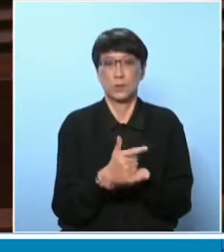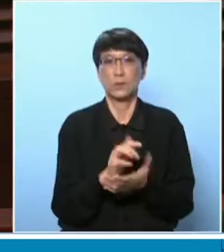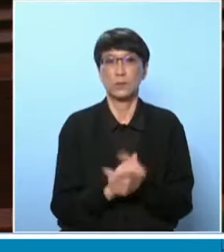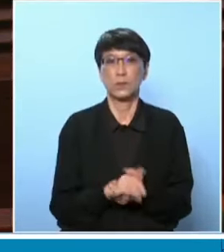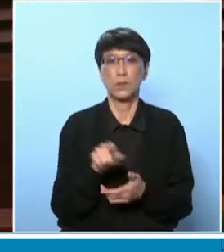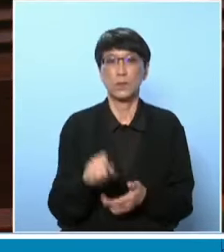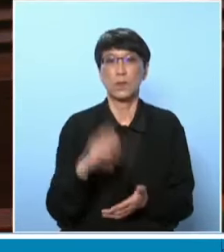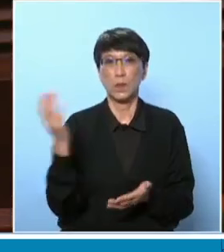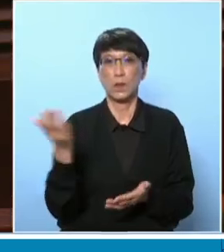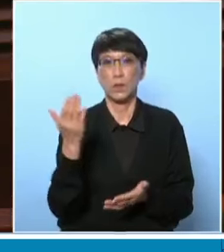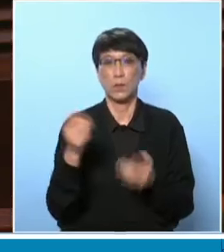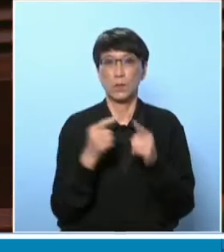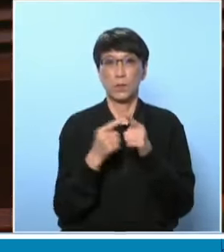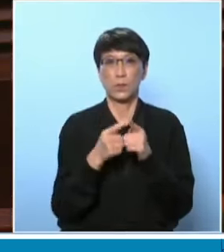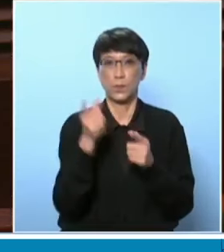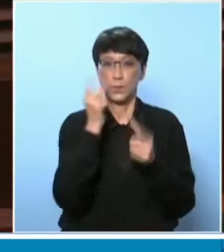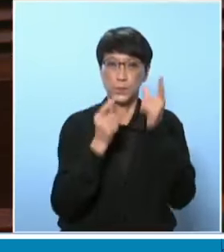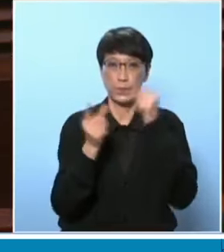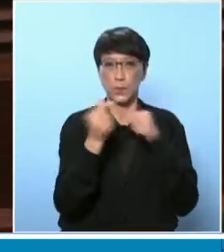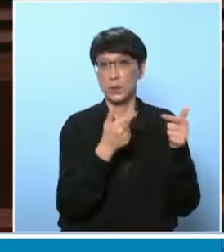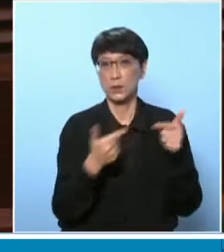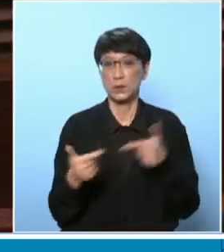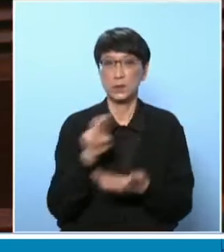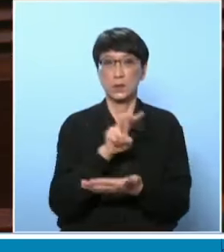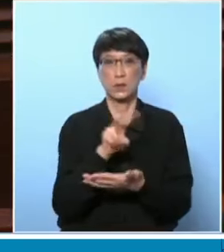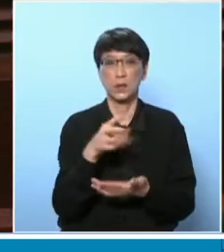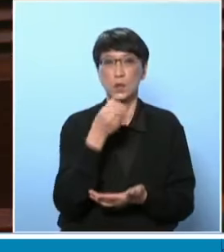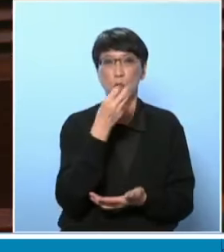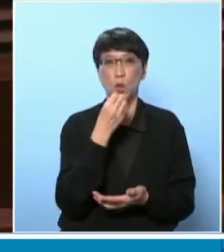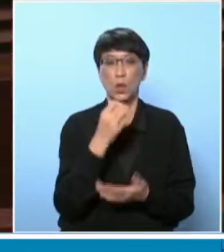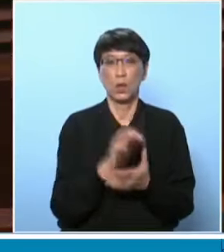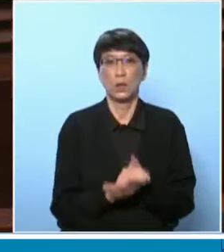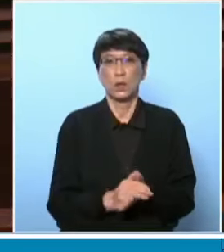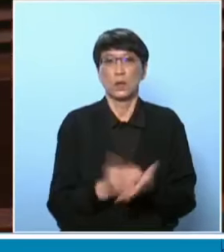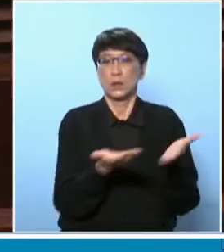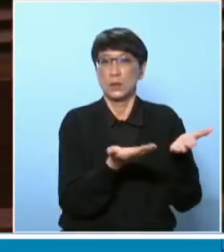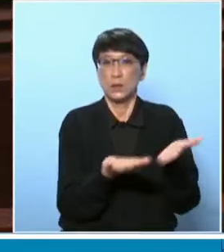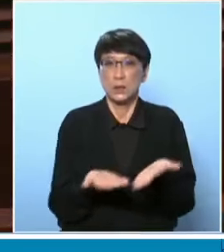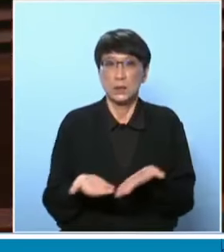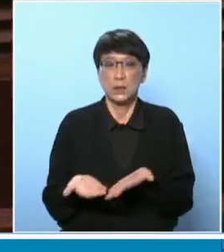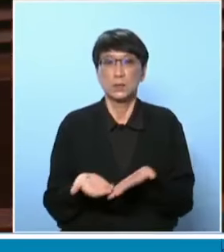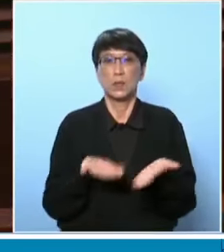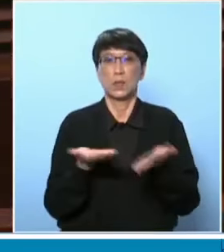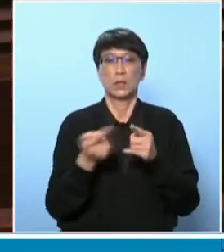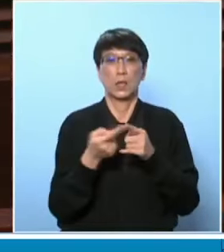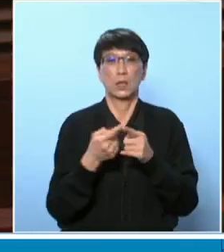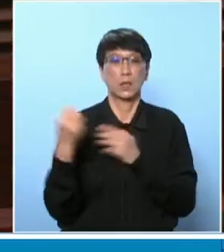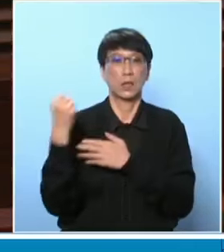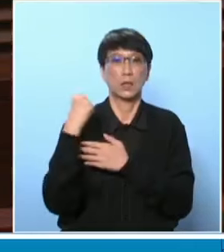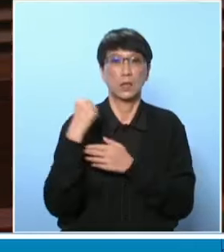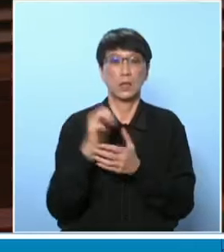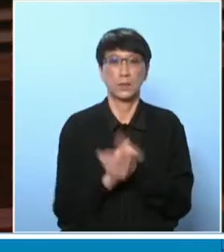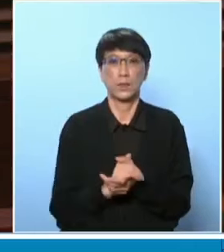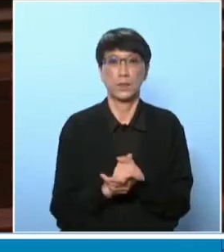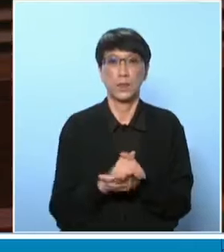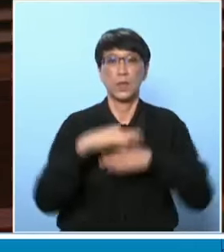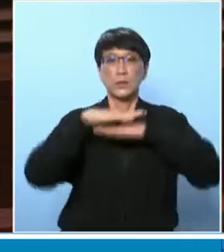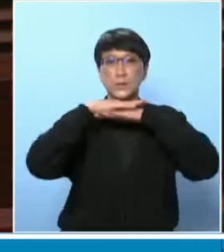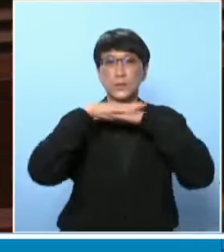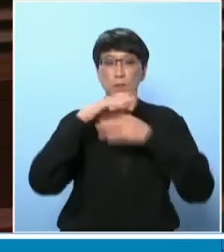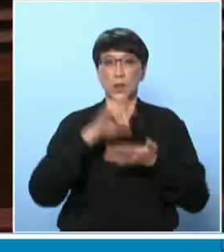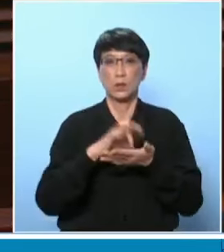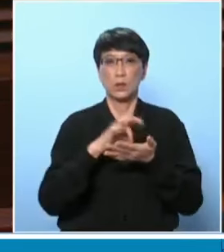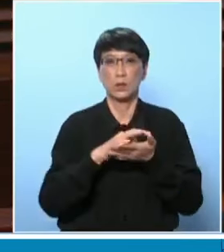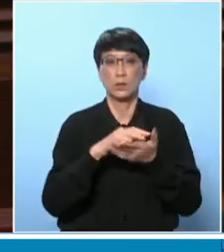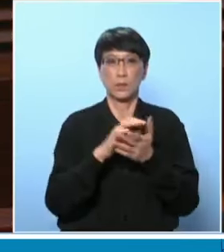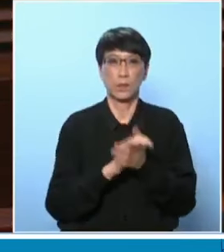港旅客的旅遊體驗，亦都持續檢視本港的承受和接待旅客的能力。在旅遊景點方面，香港迪士尼